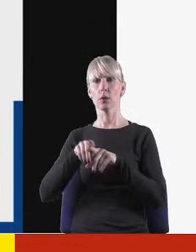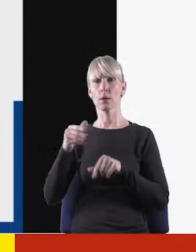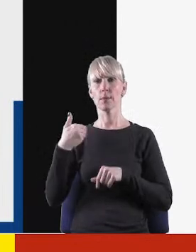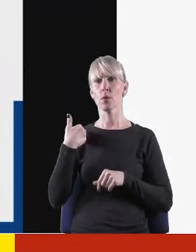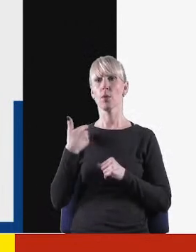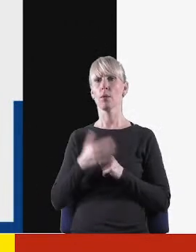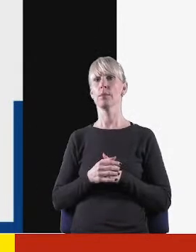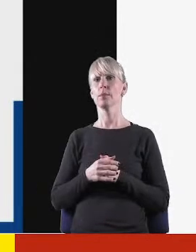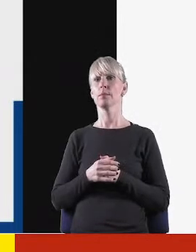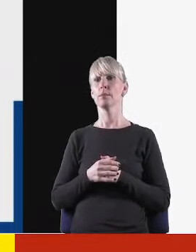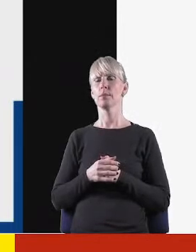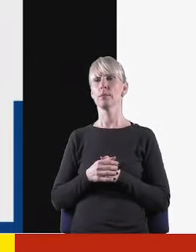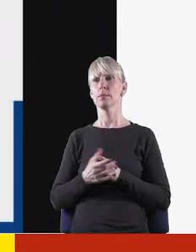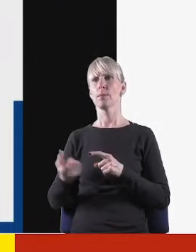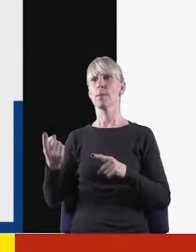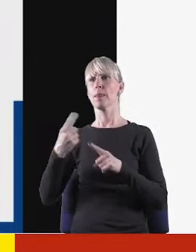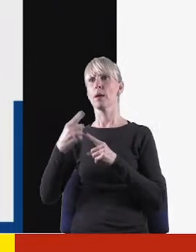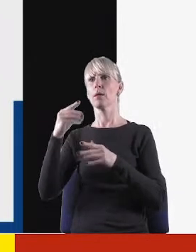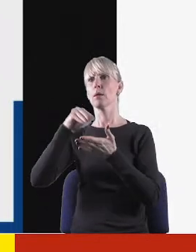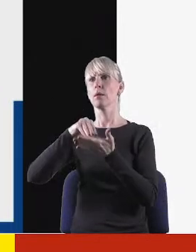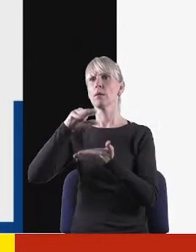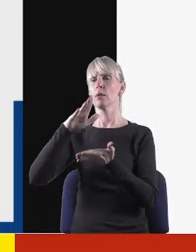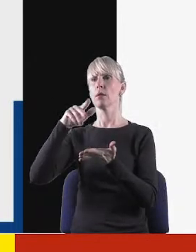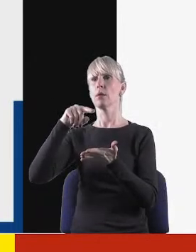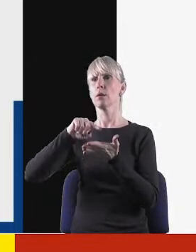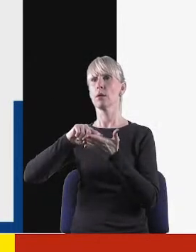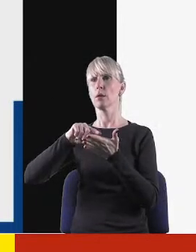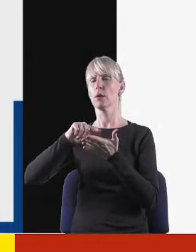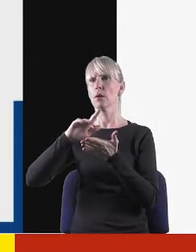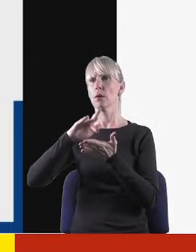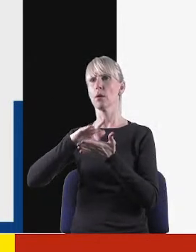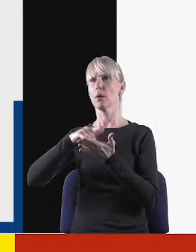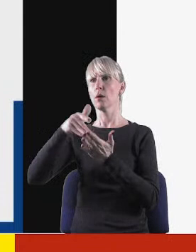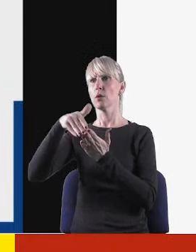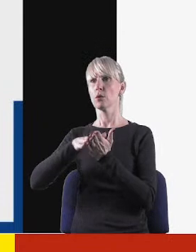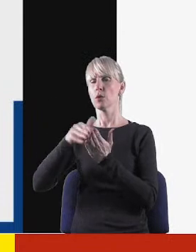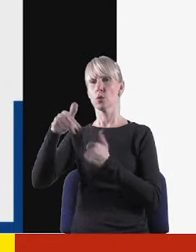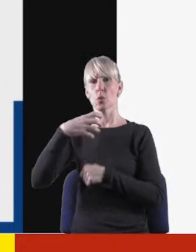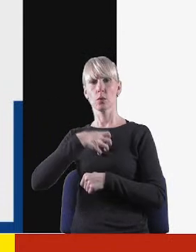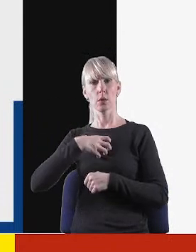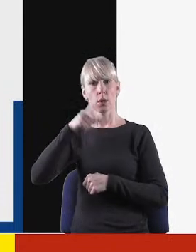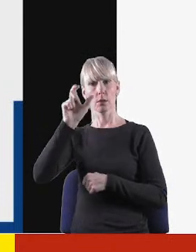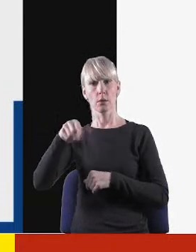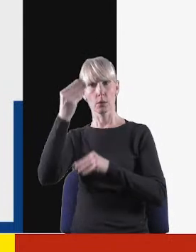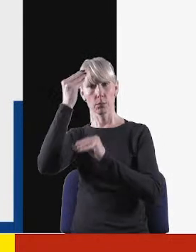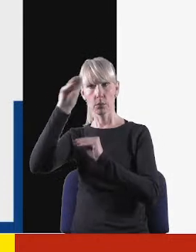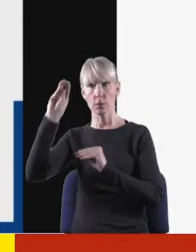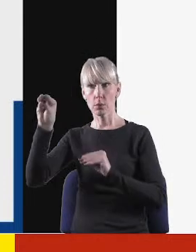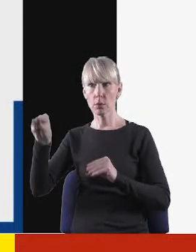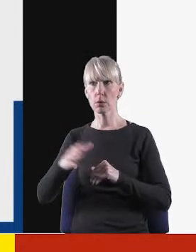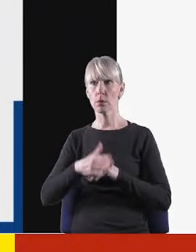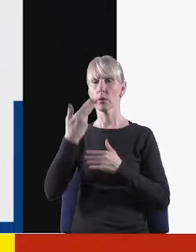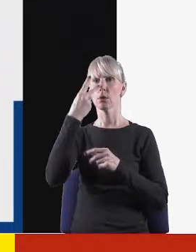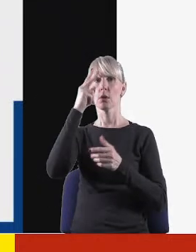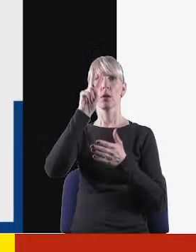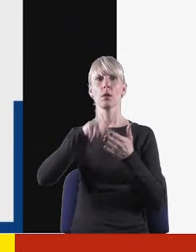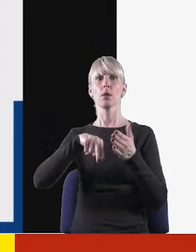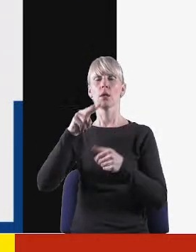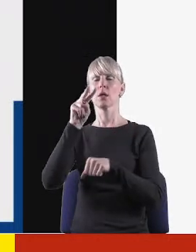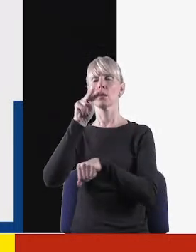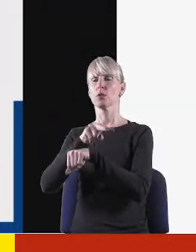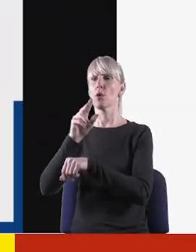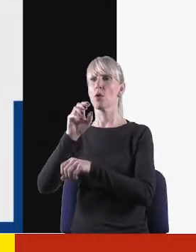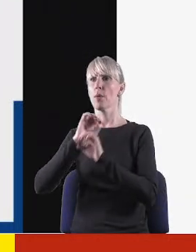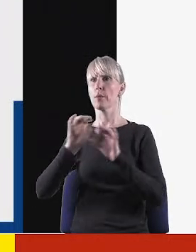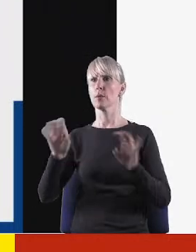drugie Biblioteki Pedagogicznej w Sieradzu. Tutaj pani dyrektor została zobowiązana do przekazywania wniosków z nadzoru pedagogicznego